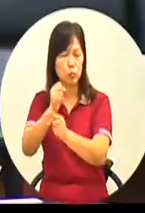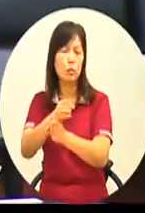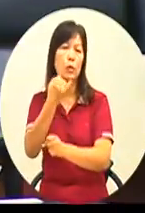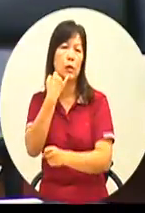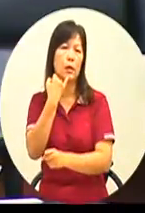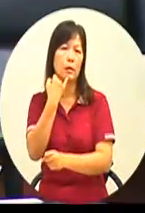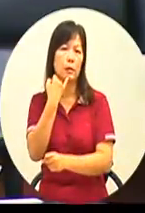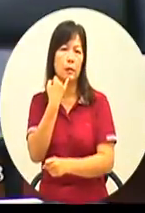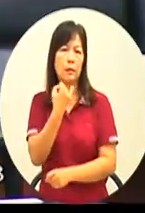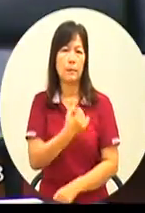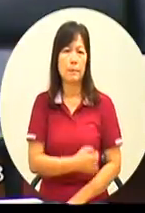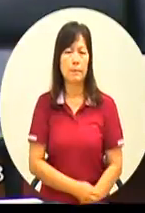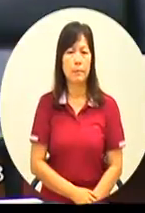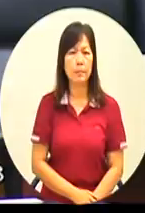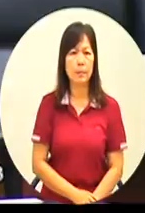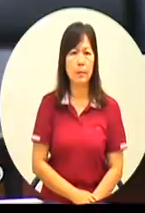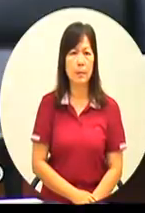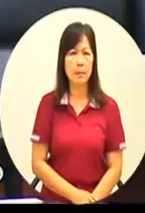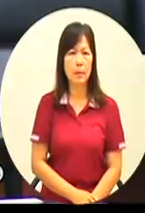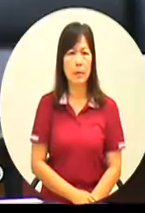够。